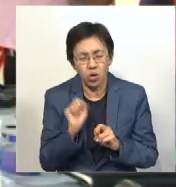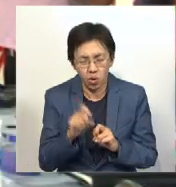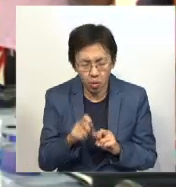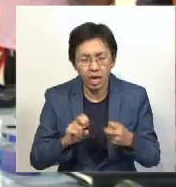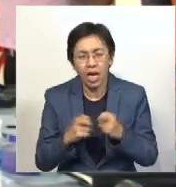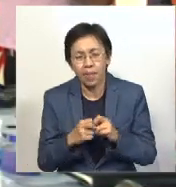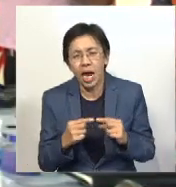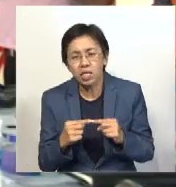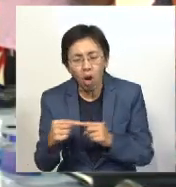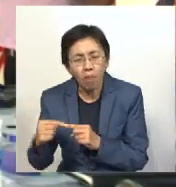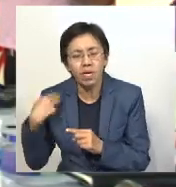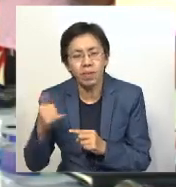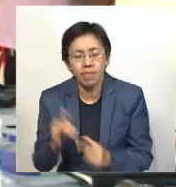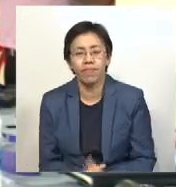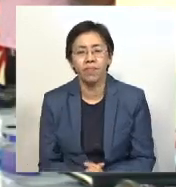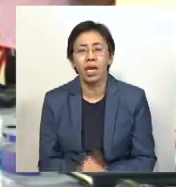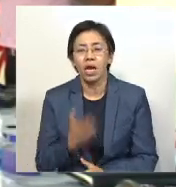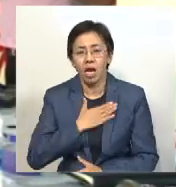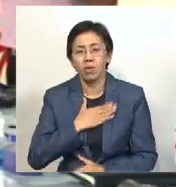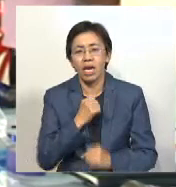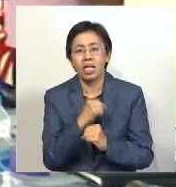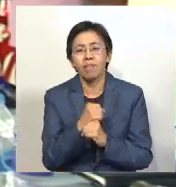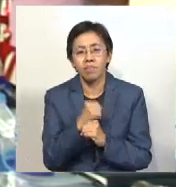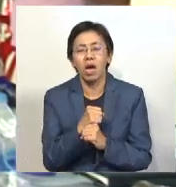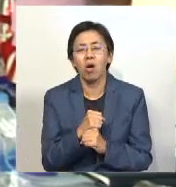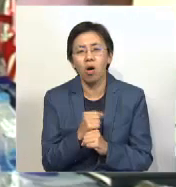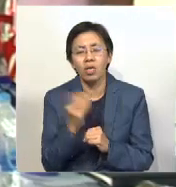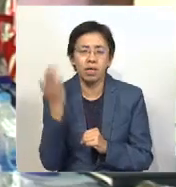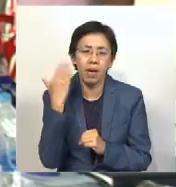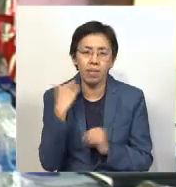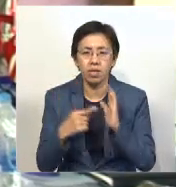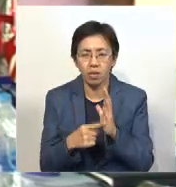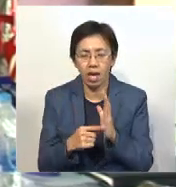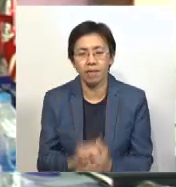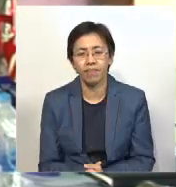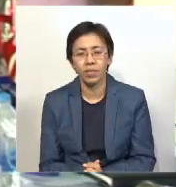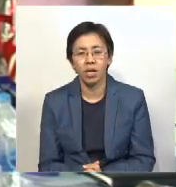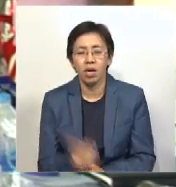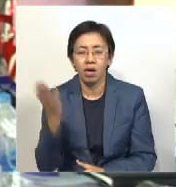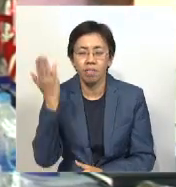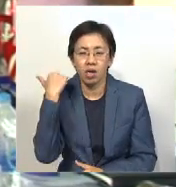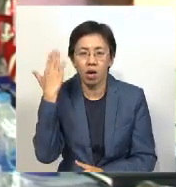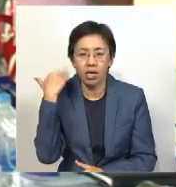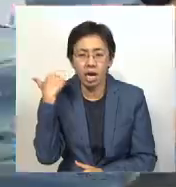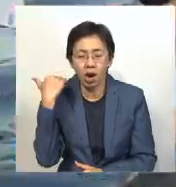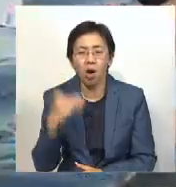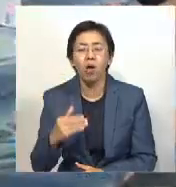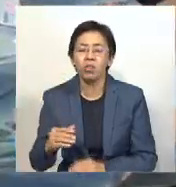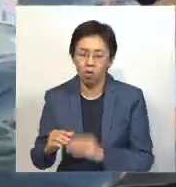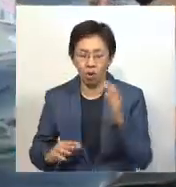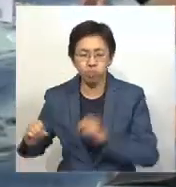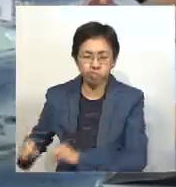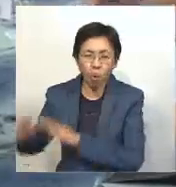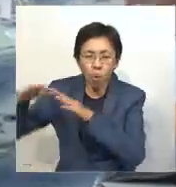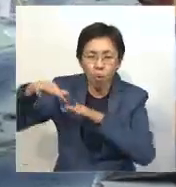คือเป็นระบบก็คือเป็นระบบที่แบบเคยทำมาแล้วครั้งหลายพื้นที่ที่ผ่านมาเช่นก็คือเคยมีทั้งเวลาที่เกิดสึนามิ